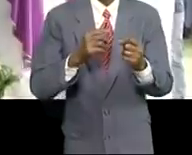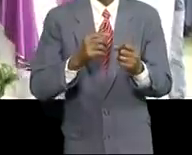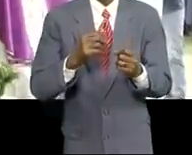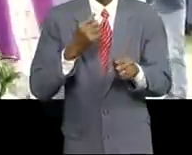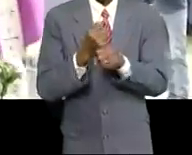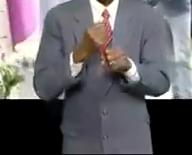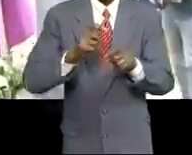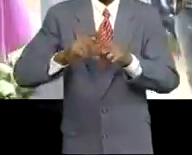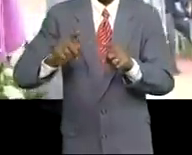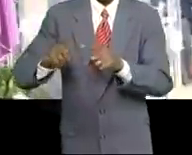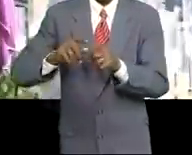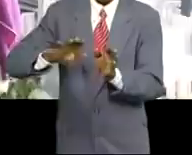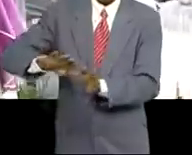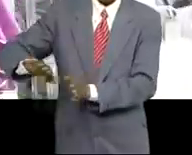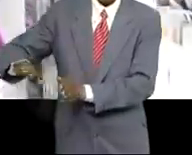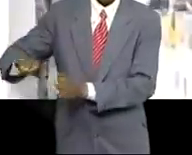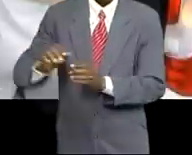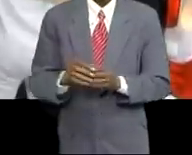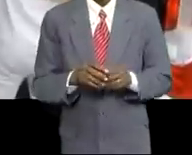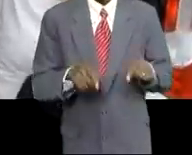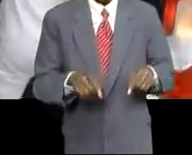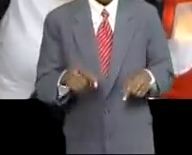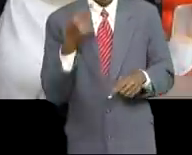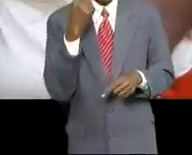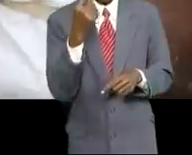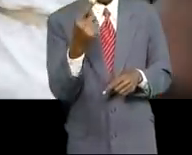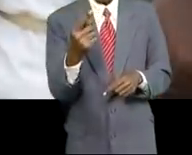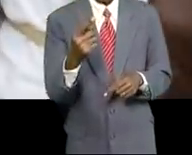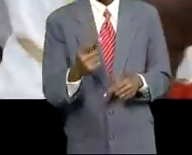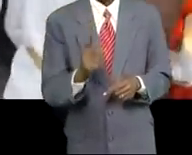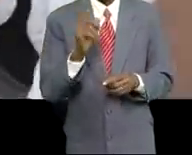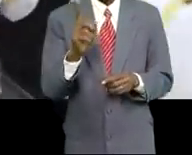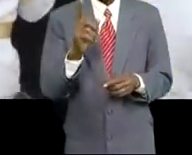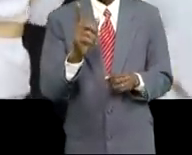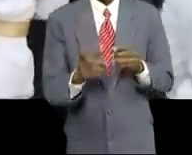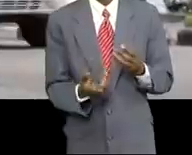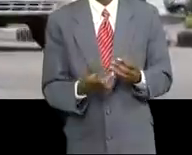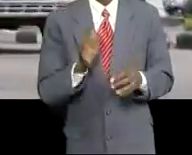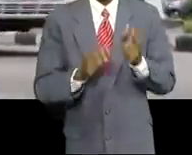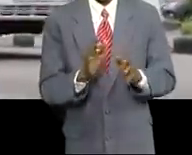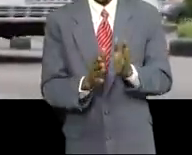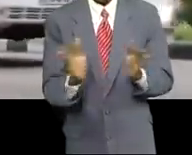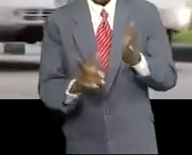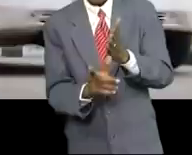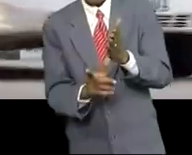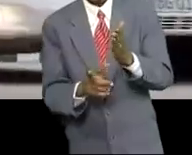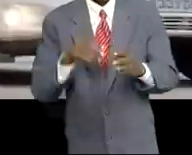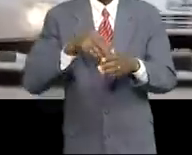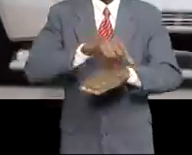la bénédiction de la dépouille, le cortège funéraire s'est ébranlé en direction de la nécropole entre terre et ciel pour